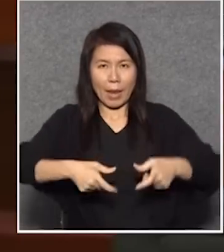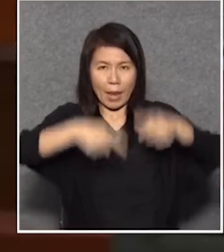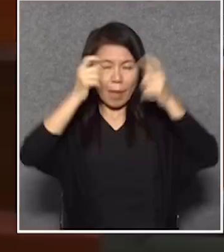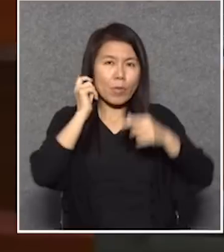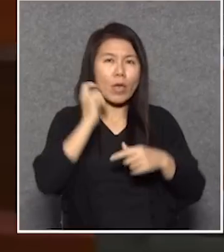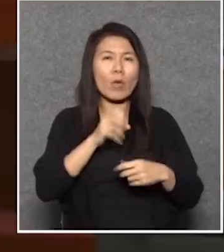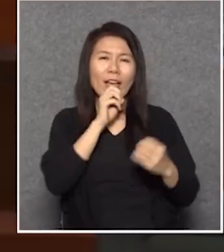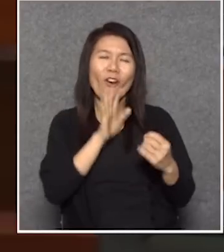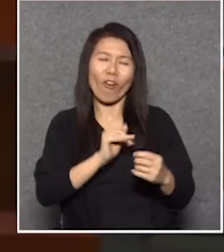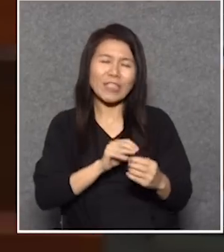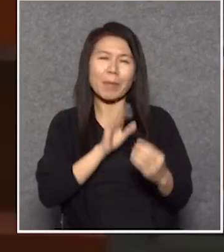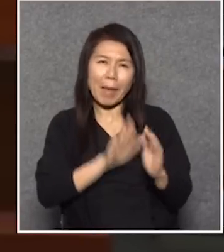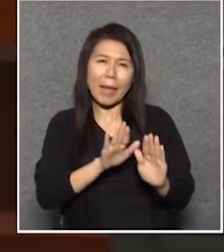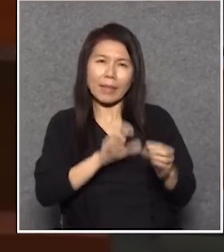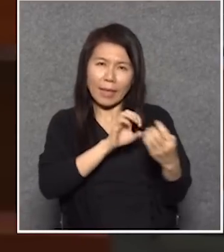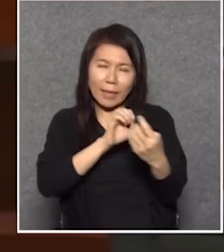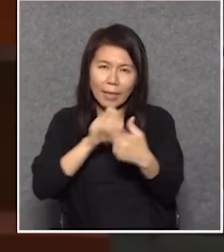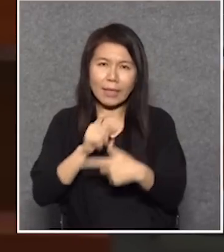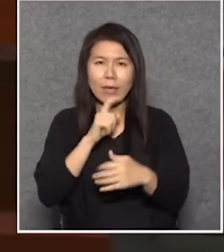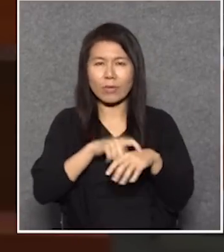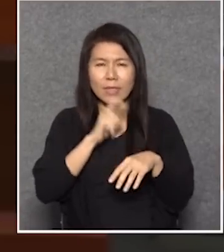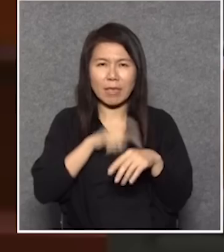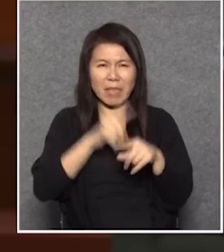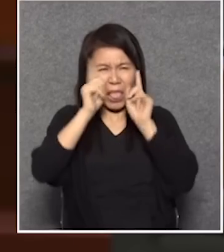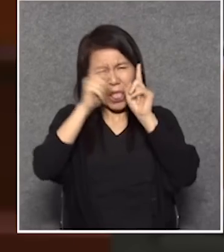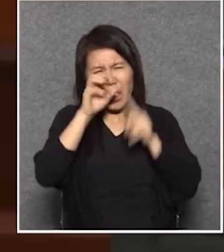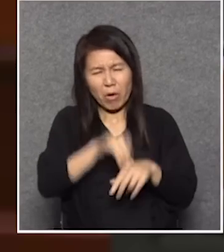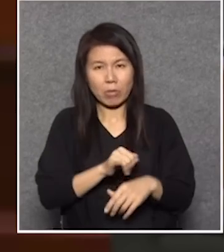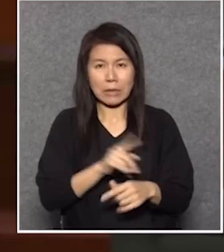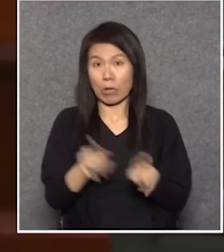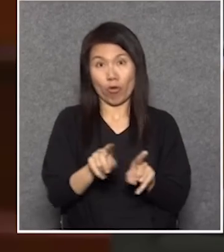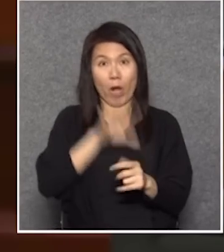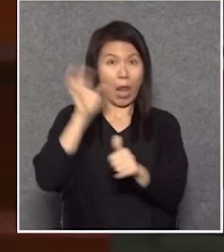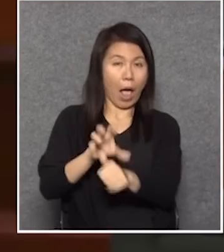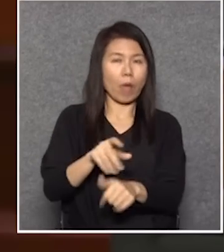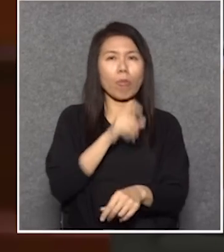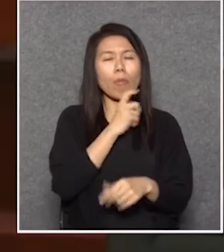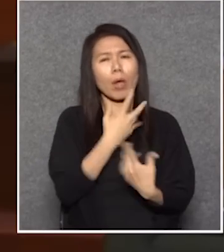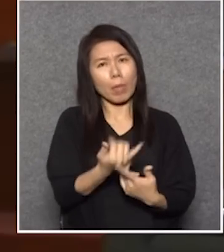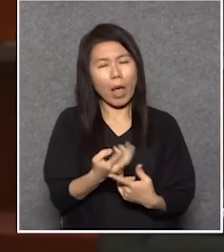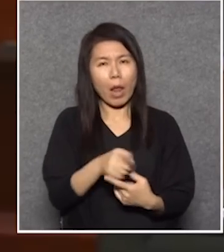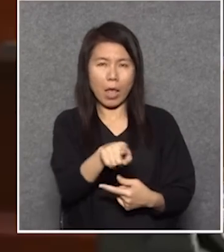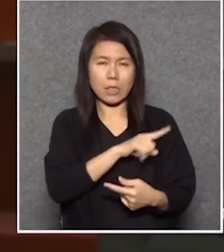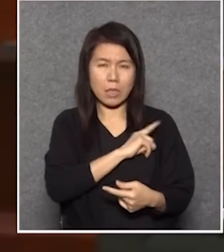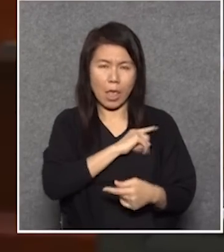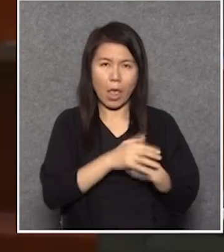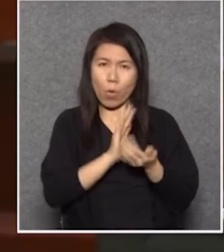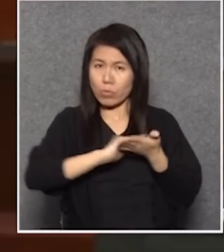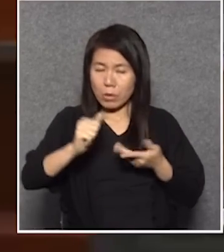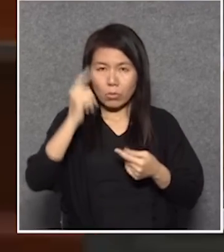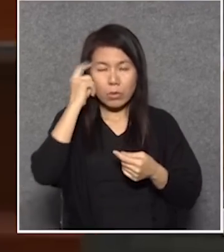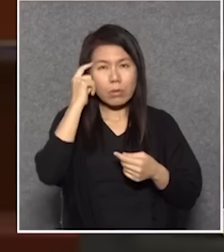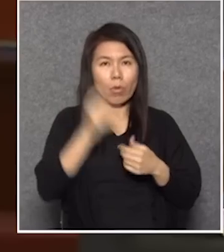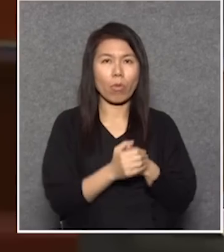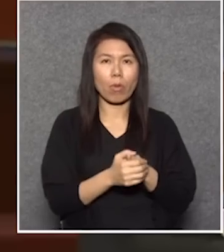有量。都間唔中語無倫次都俾人鬧啦，係咪？你點可以即係好清楚咁樣去